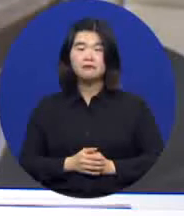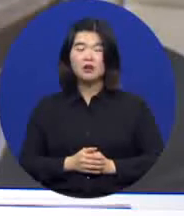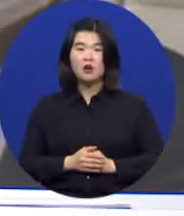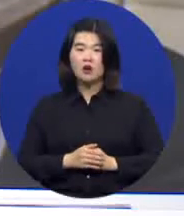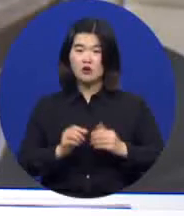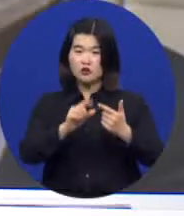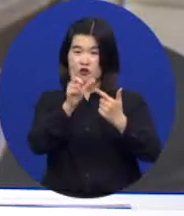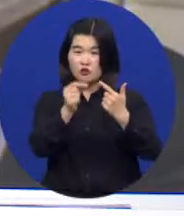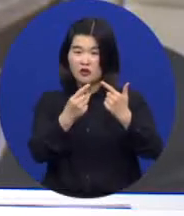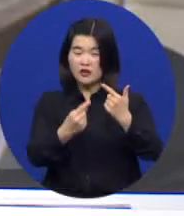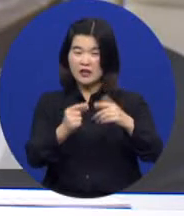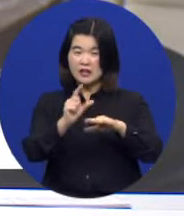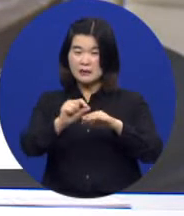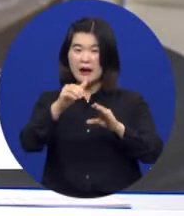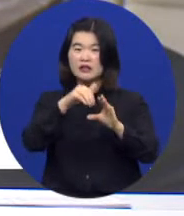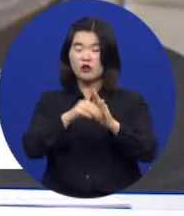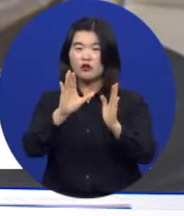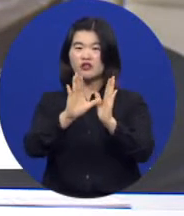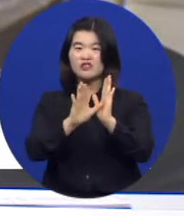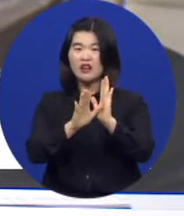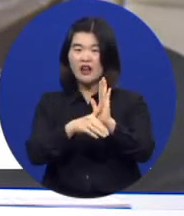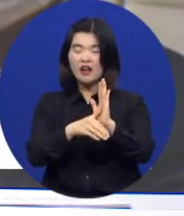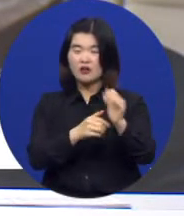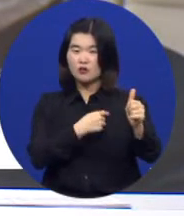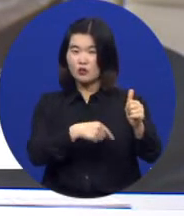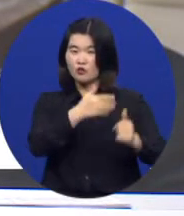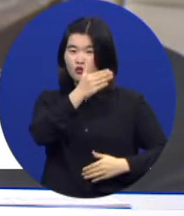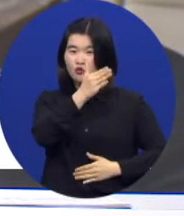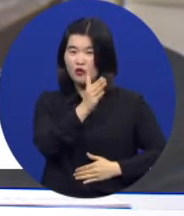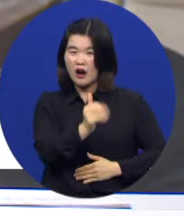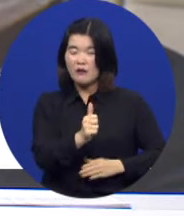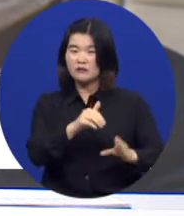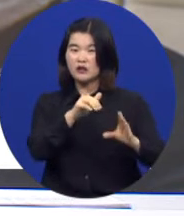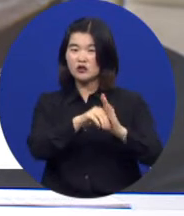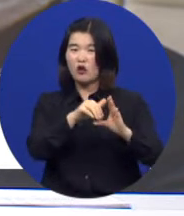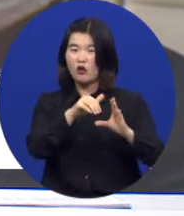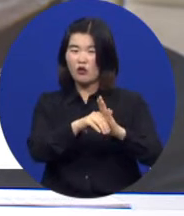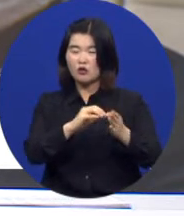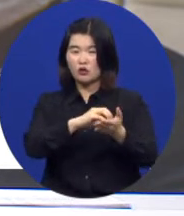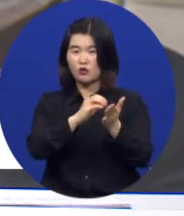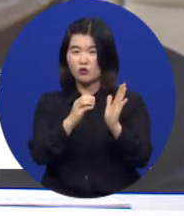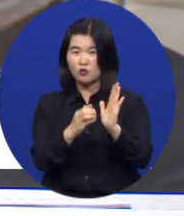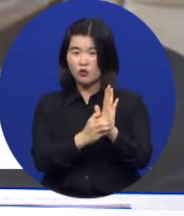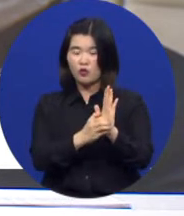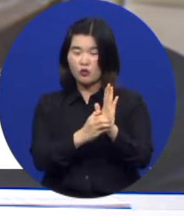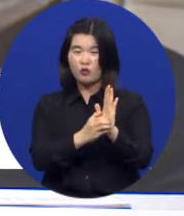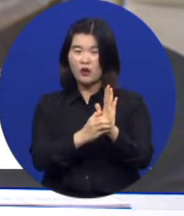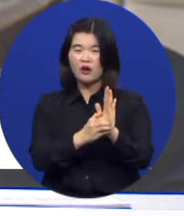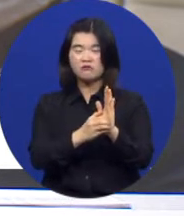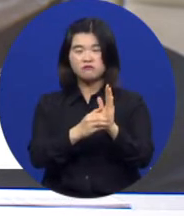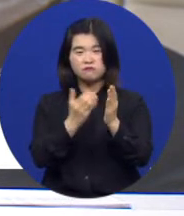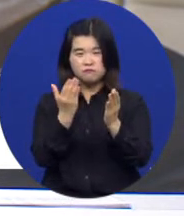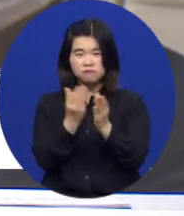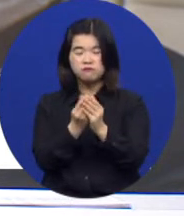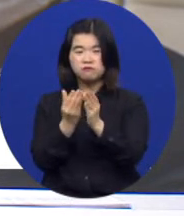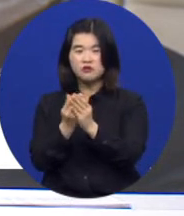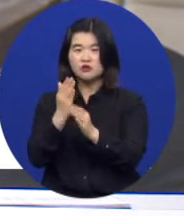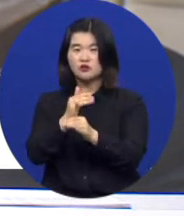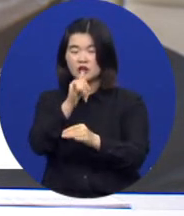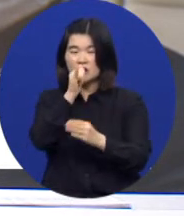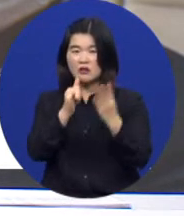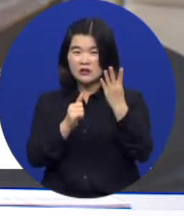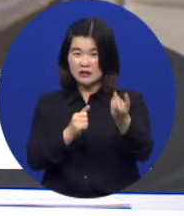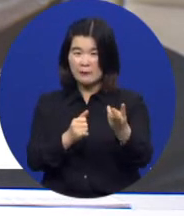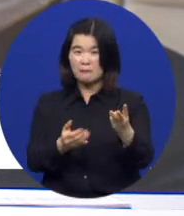오는 6월 1일 지방선거에서 실시되는 제 주 도 교육감 선거 구도가 윤곽을 드러내고 있습니다 3선에